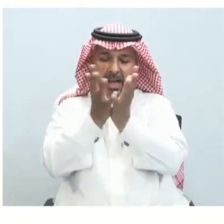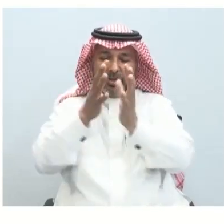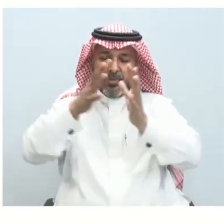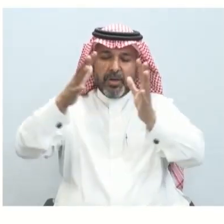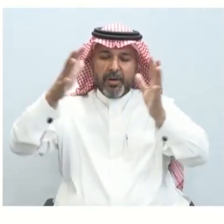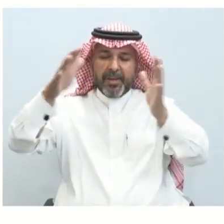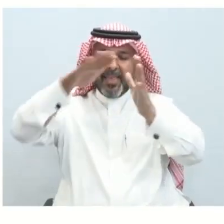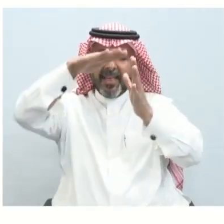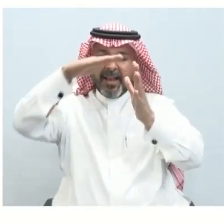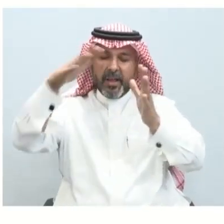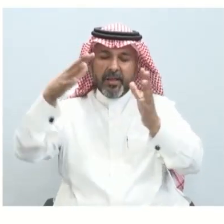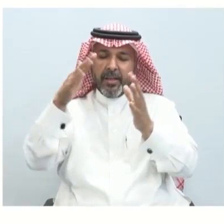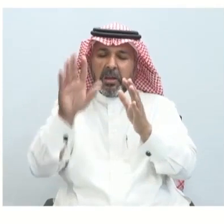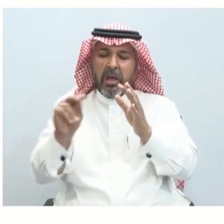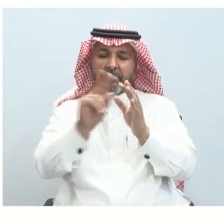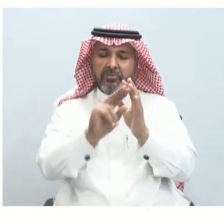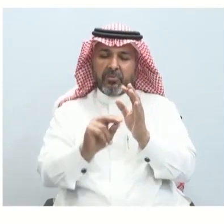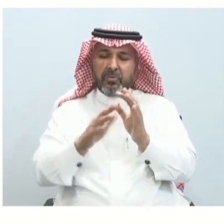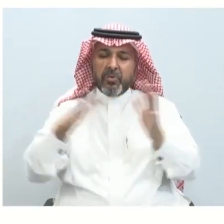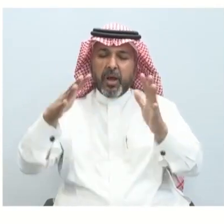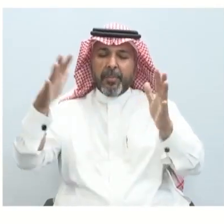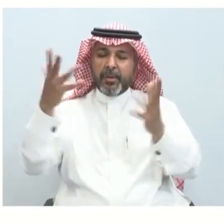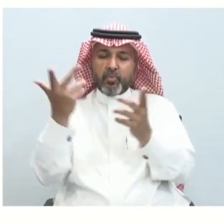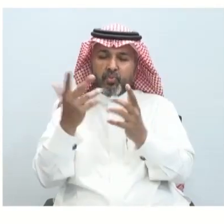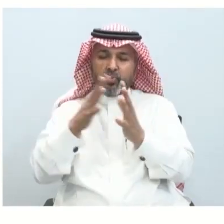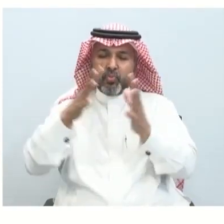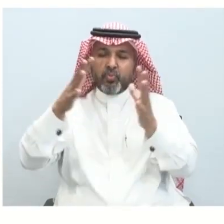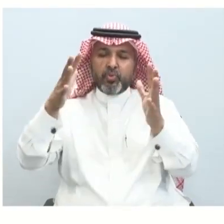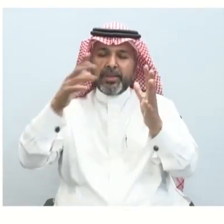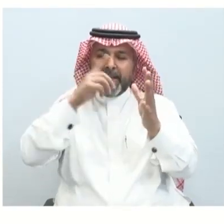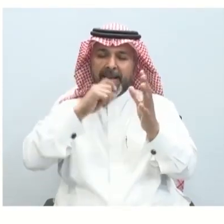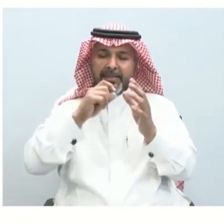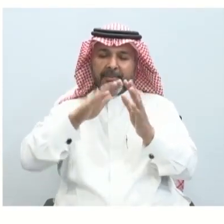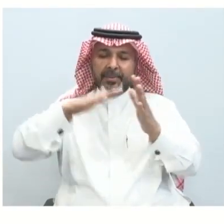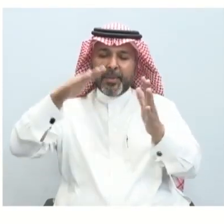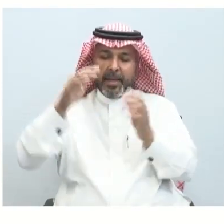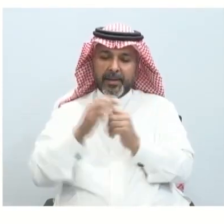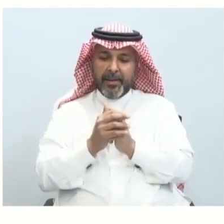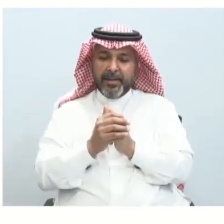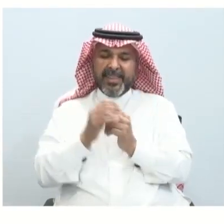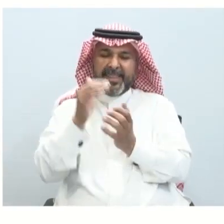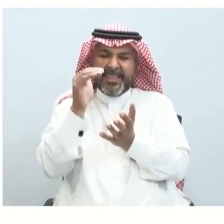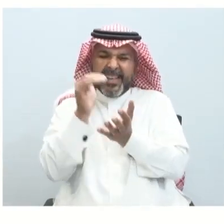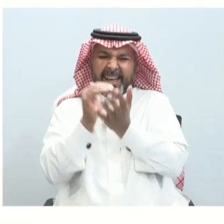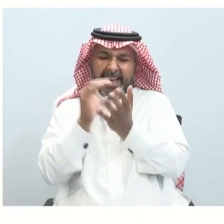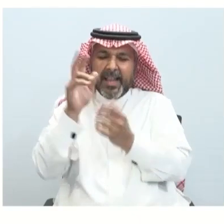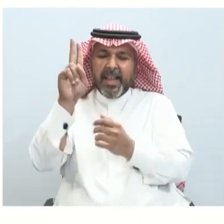تزداد تبقى كما هي تقل تصل الى حدها الاقصى بالعكس هذه المساحه سوف